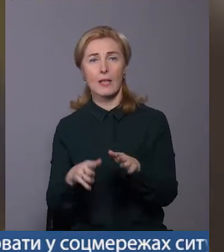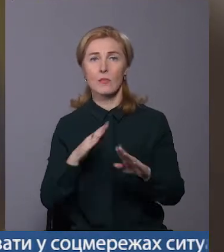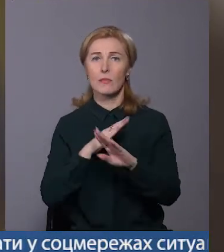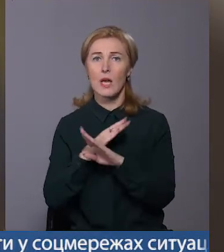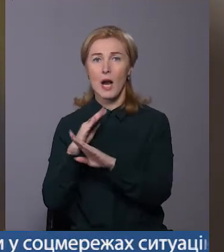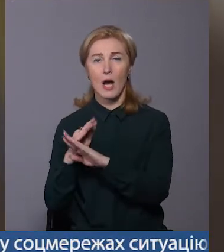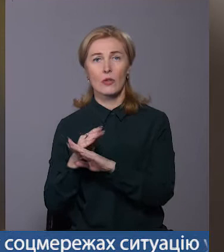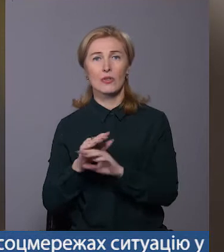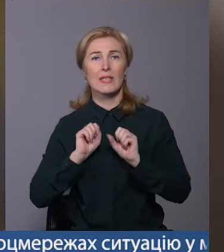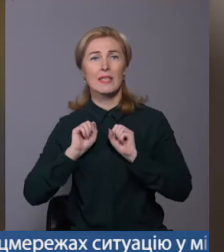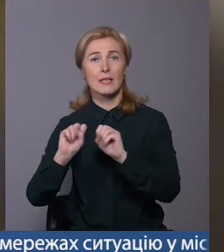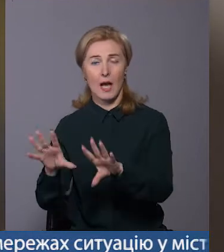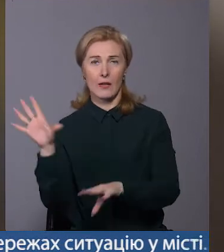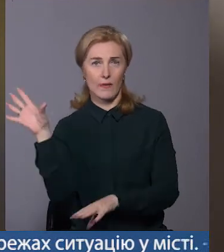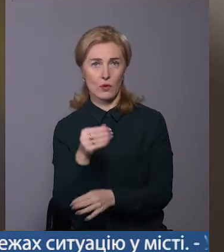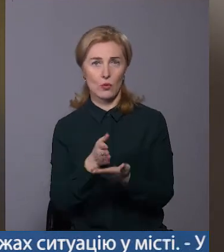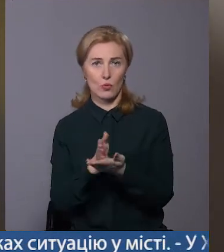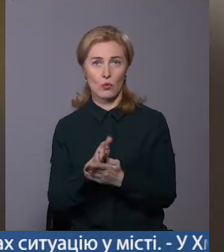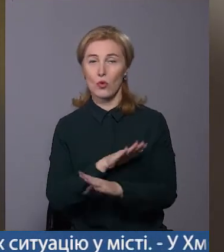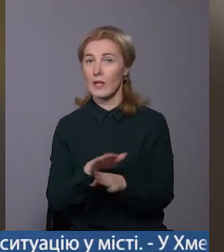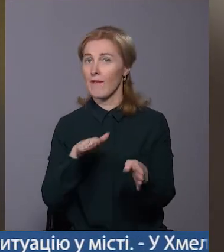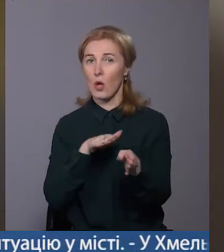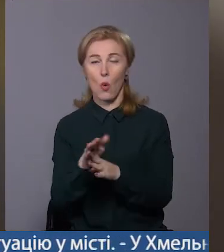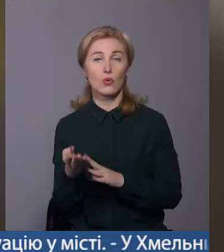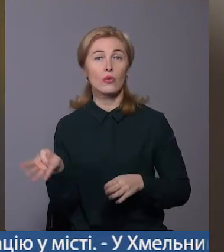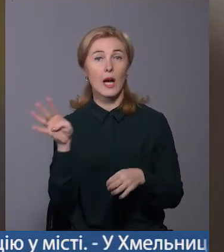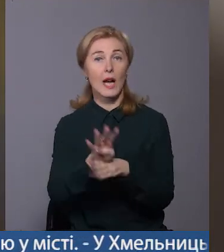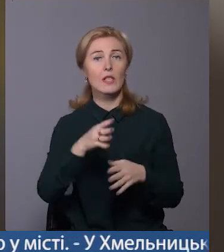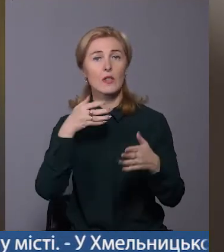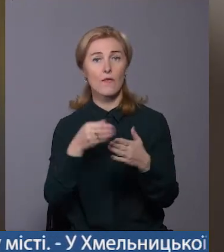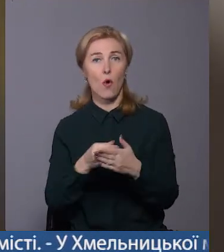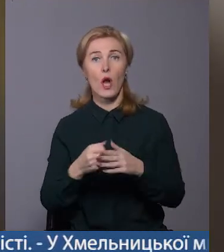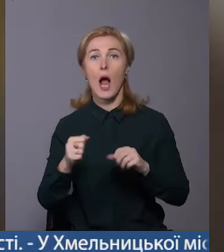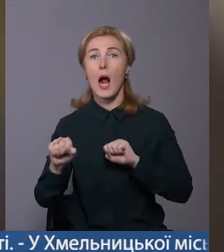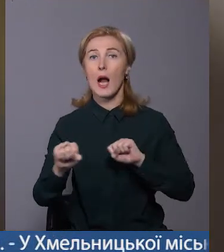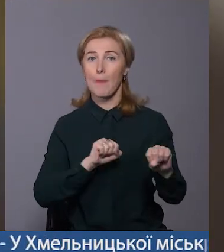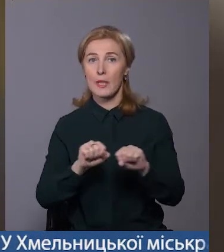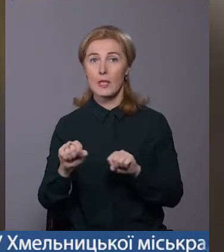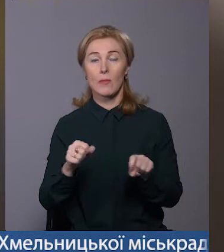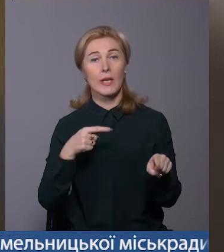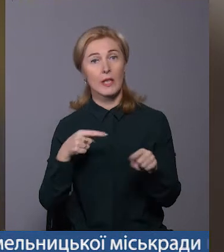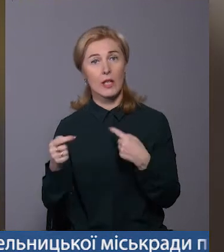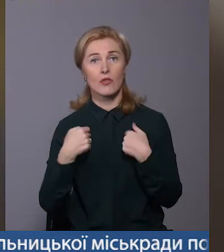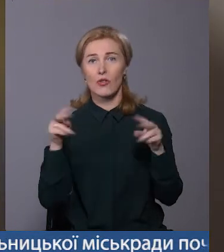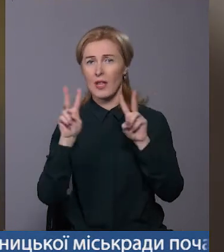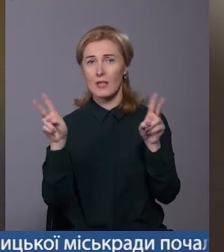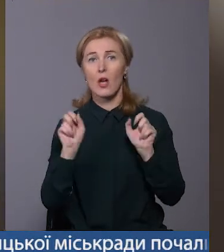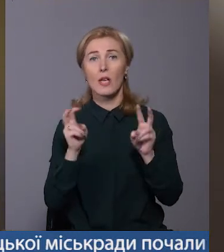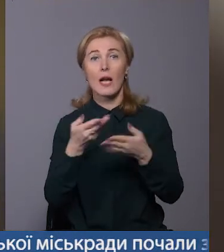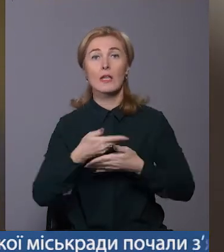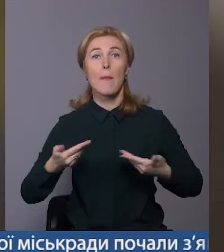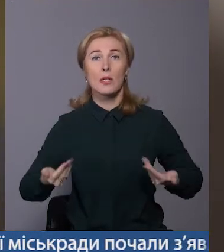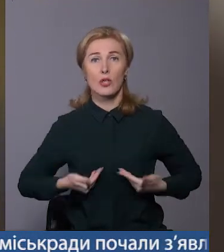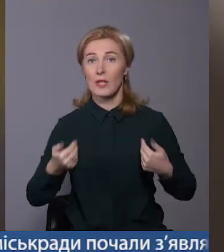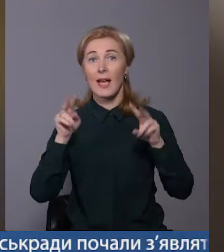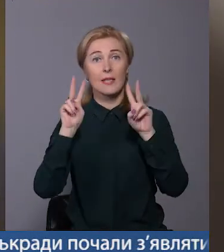Бомблять. Кидаєте всю цю службу, ти не виконуєш тих наказів, тих своїх командирів, бо іначе я не знаю, як нам жити, синок. Не